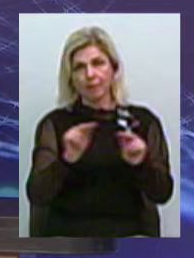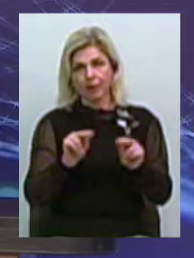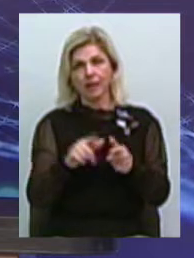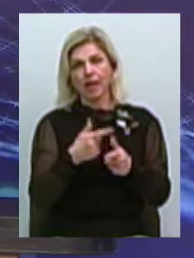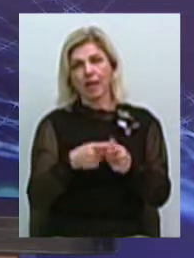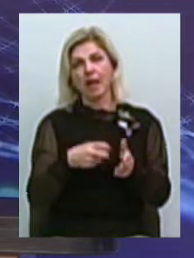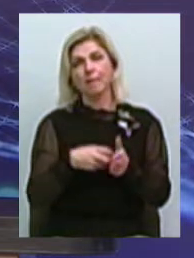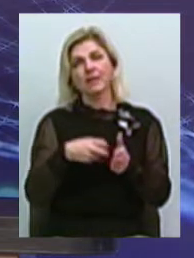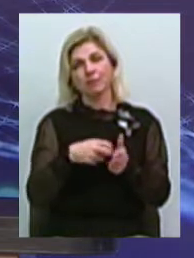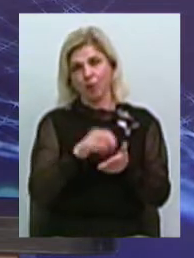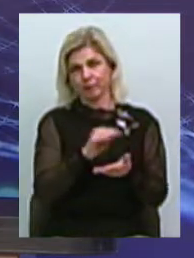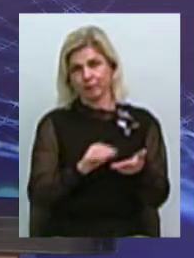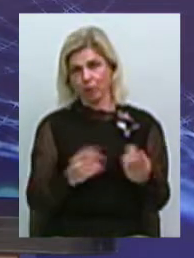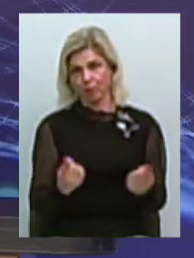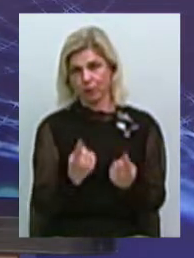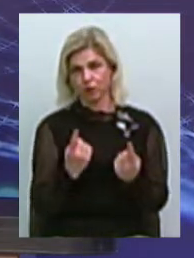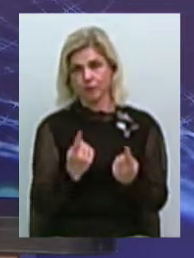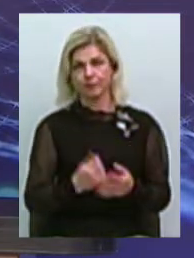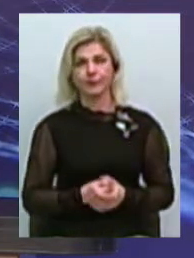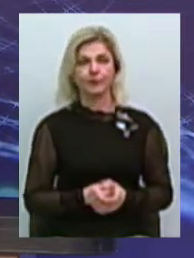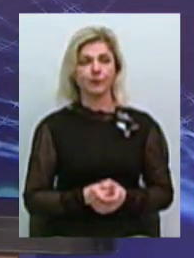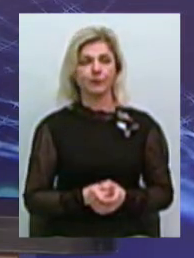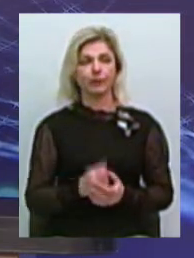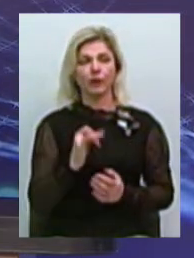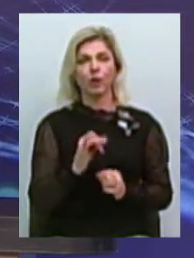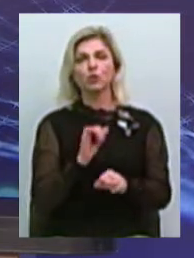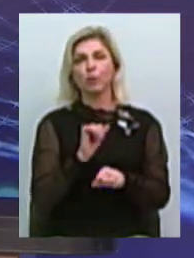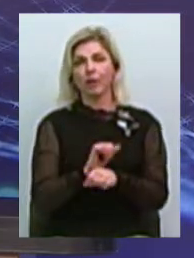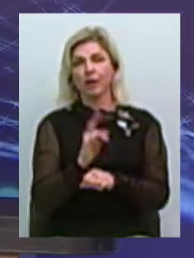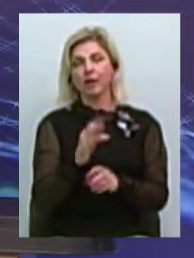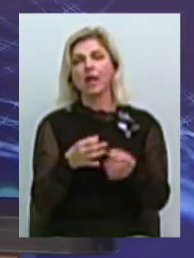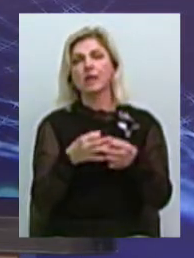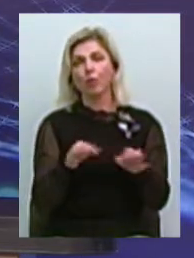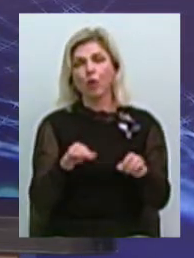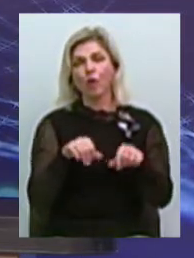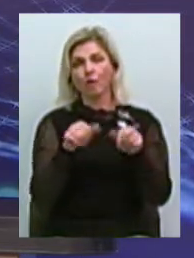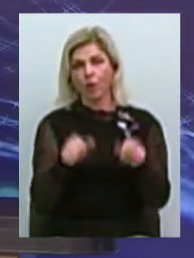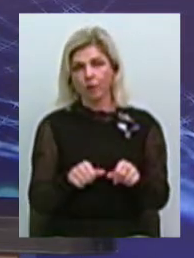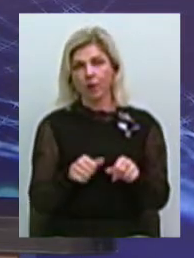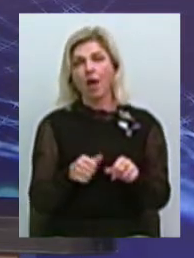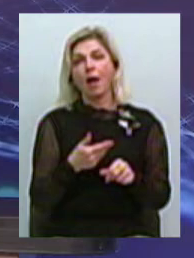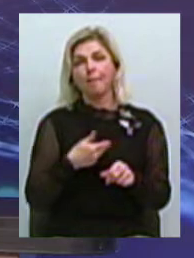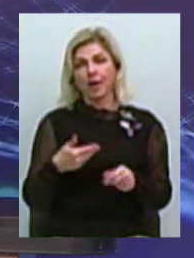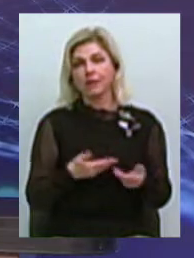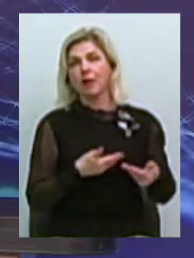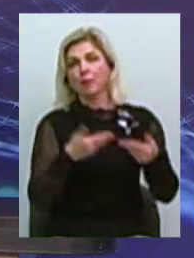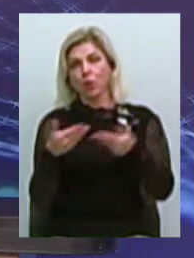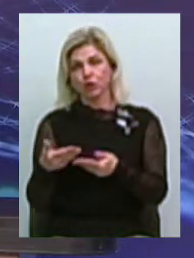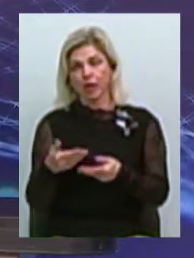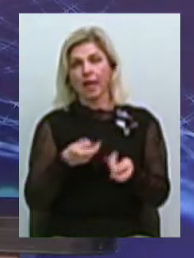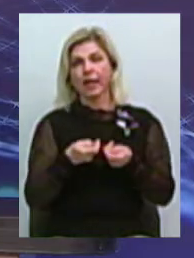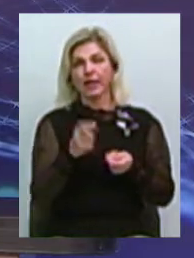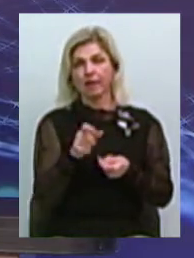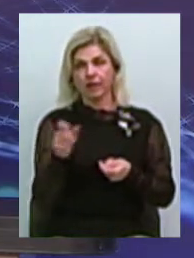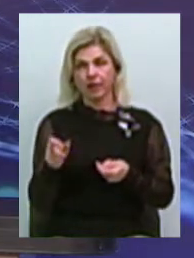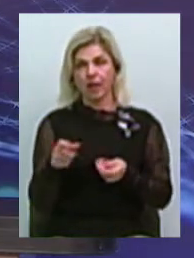лист. Ми зупинилися на більш демократичній формі, за якою ми запрошуємо керівників взяти участь